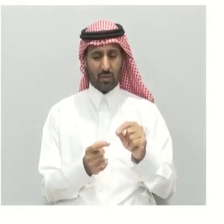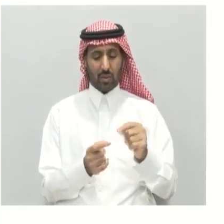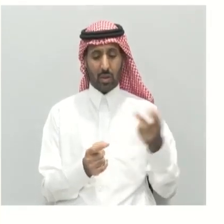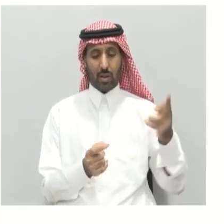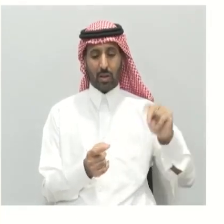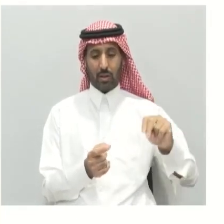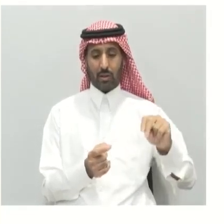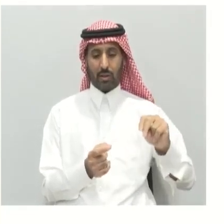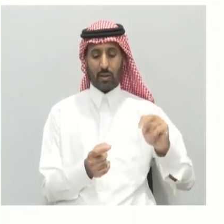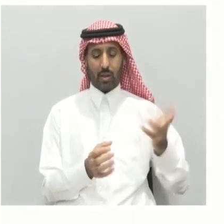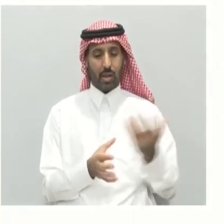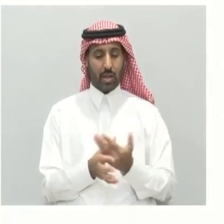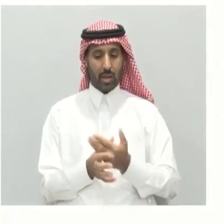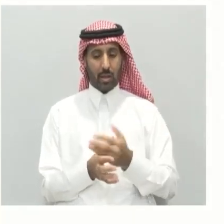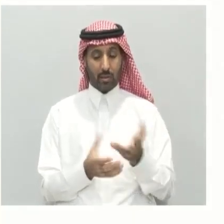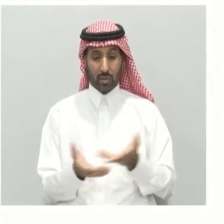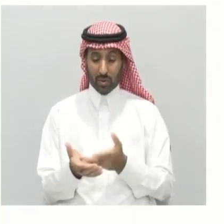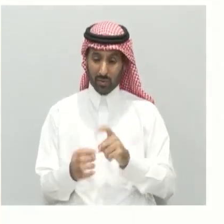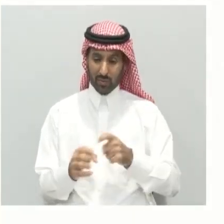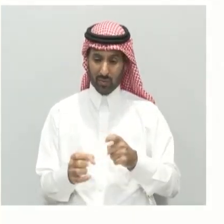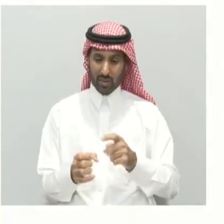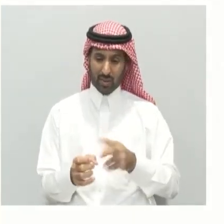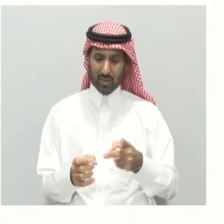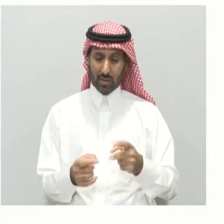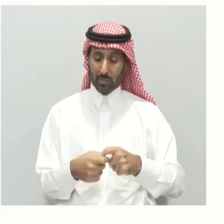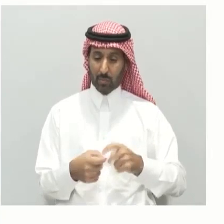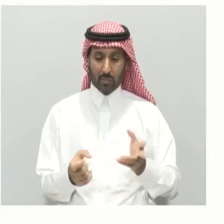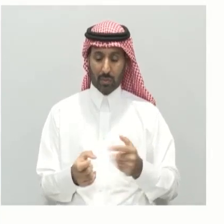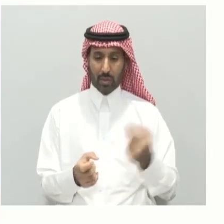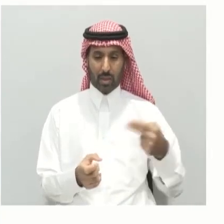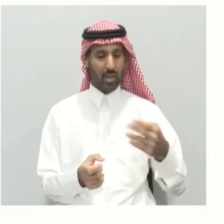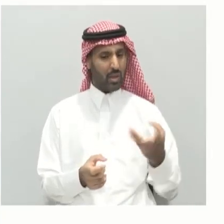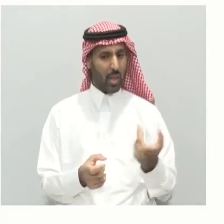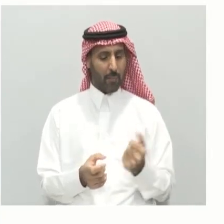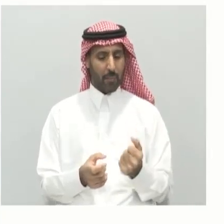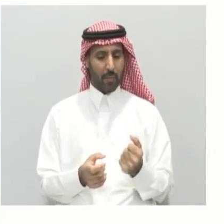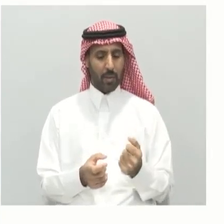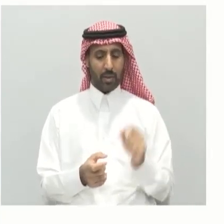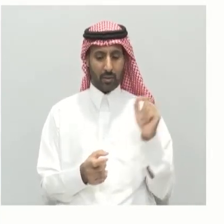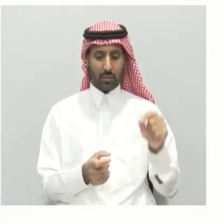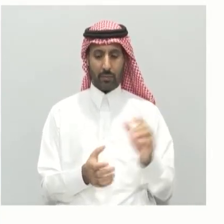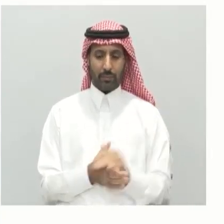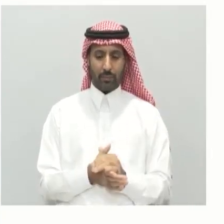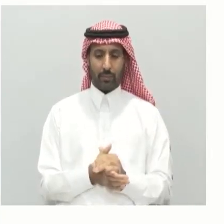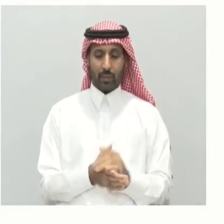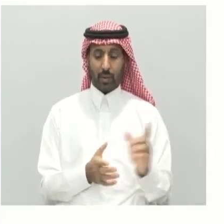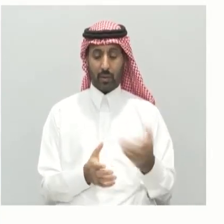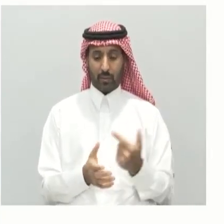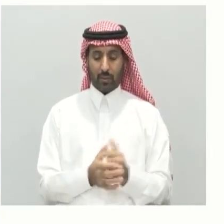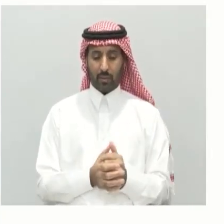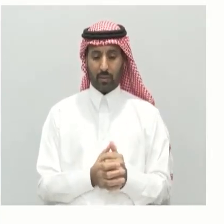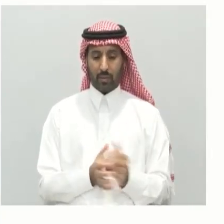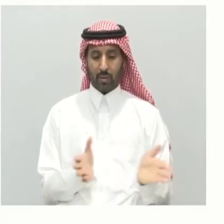للنيتروجين ليش لانه هنا غير متحد الهيدروجين كم عندي هنا عندي هنا صفر لانه غير